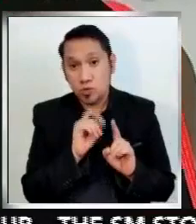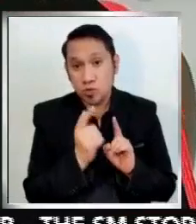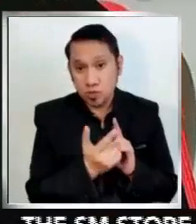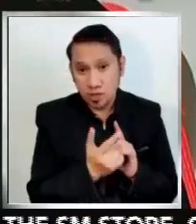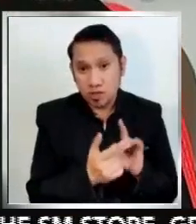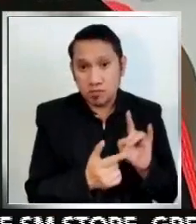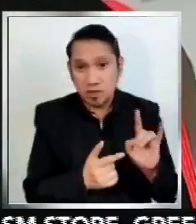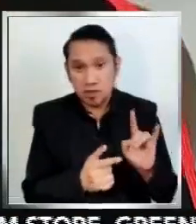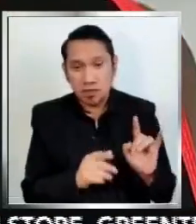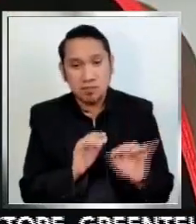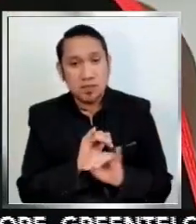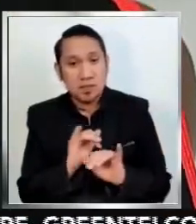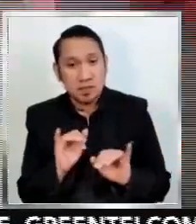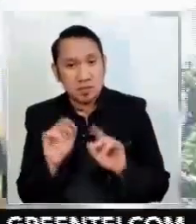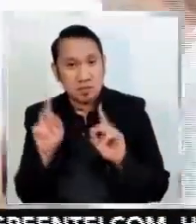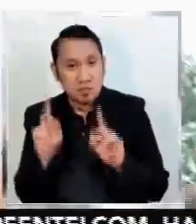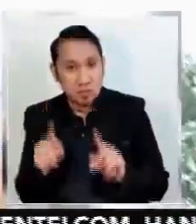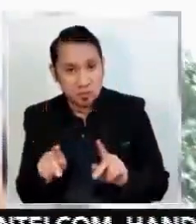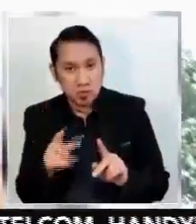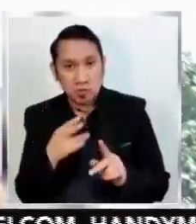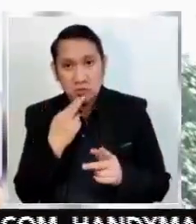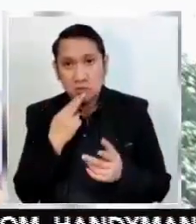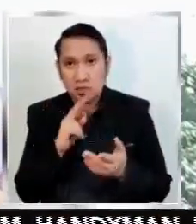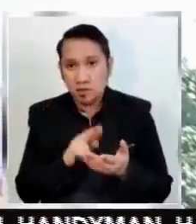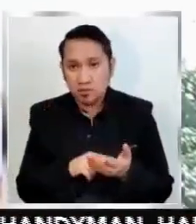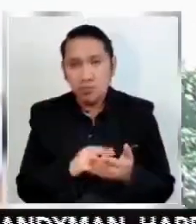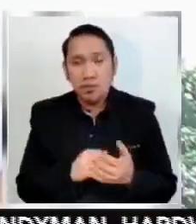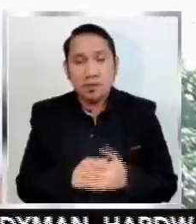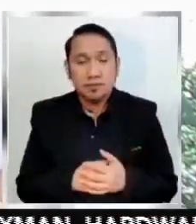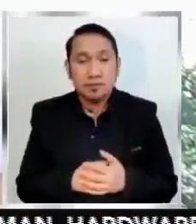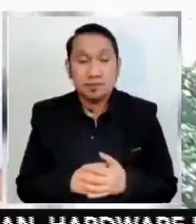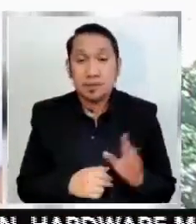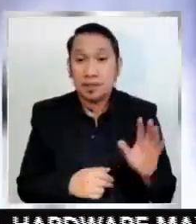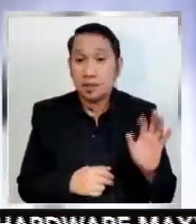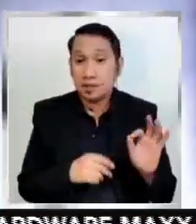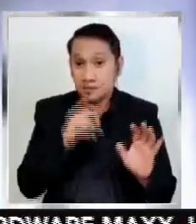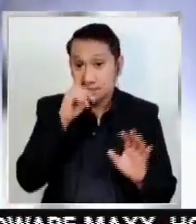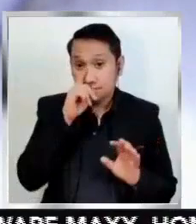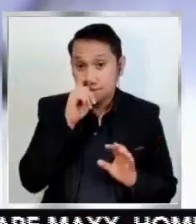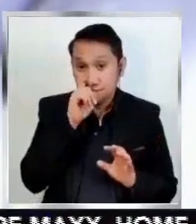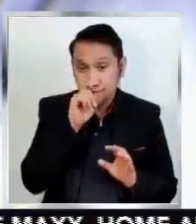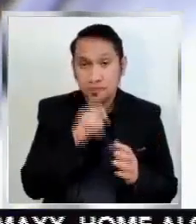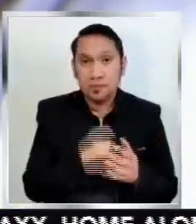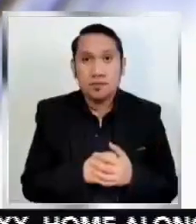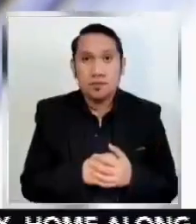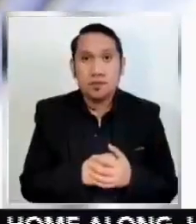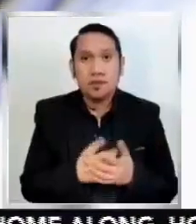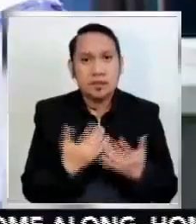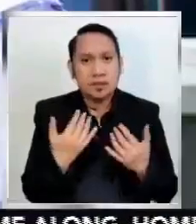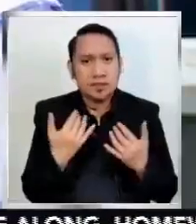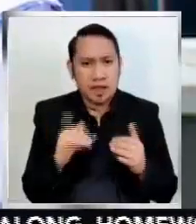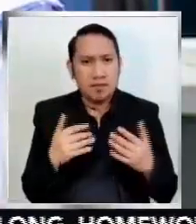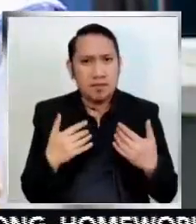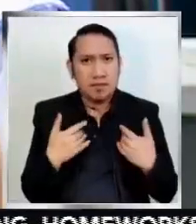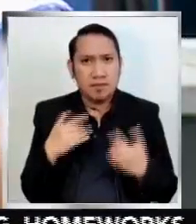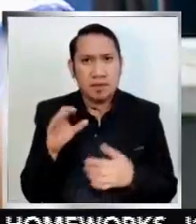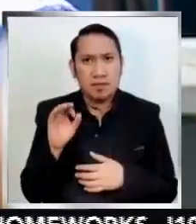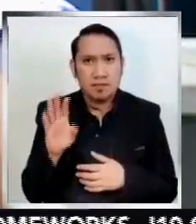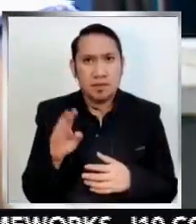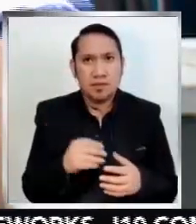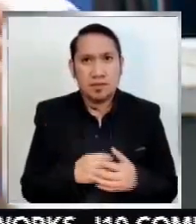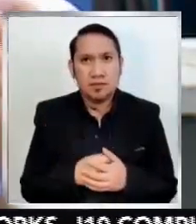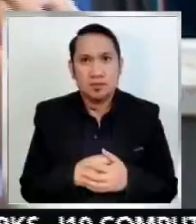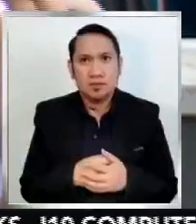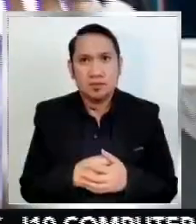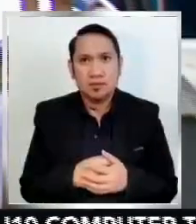na nag-register? Ang 9 na taong gulang na si Claudette, active na sa FB. Para ma-text